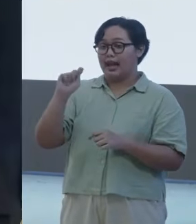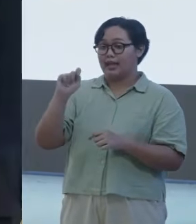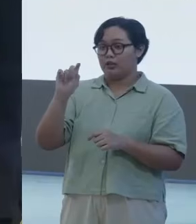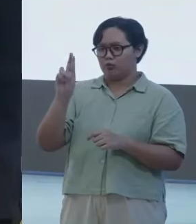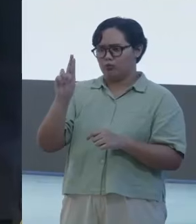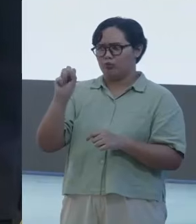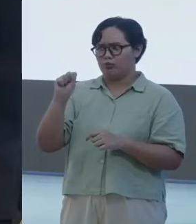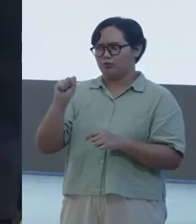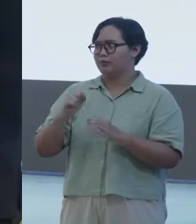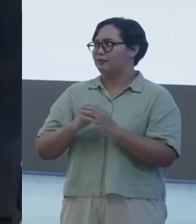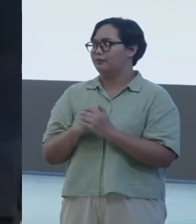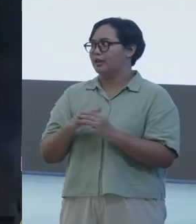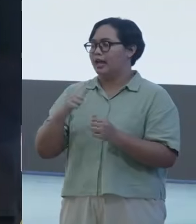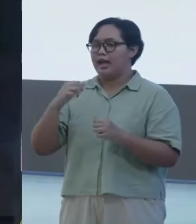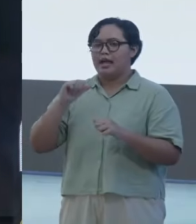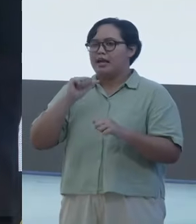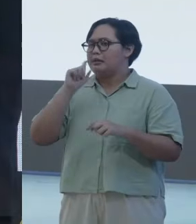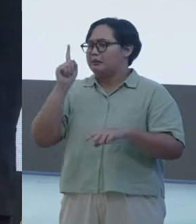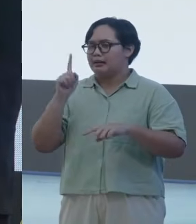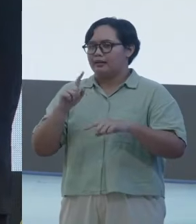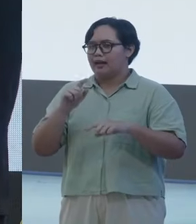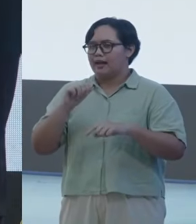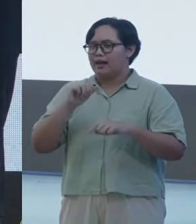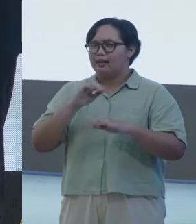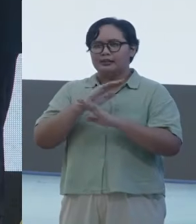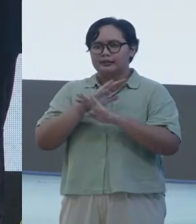Jonah na pasaway na propeta.